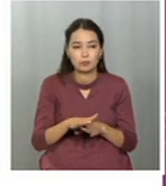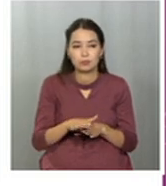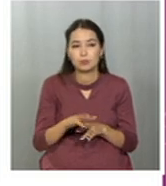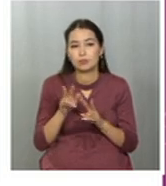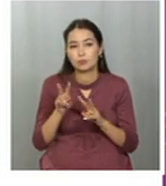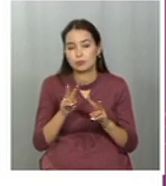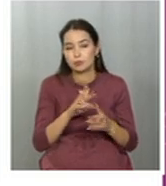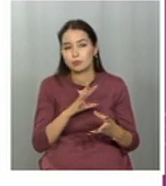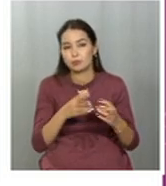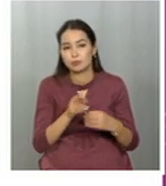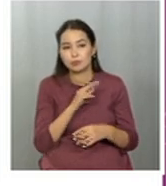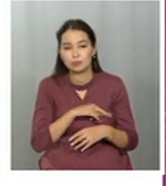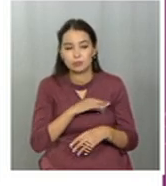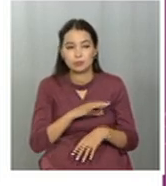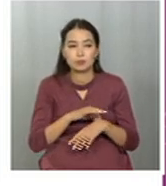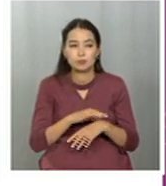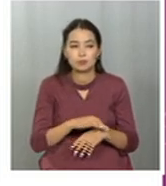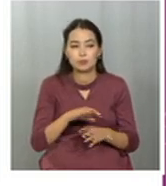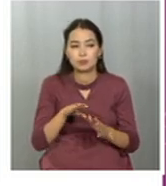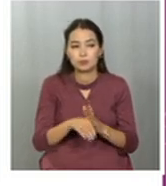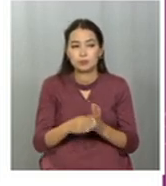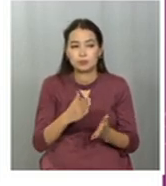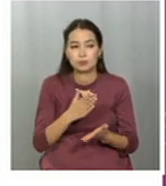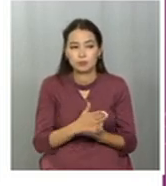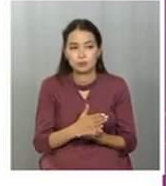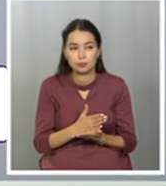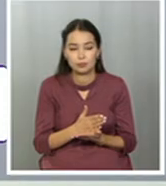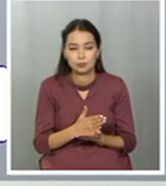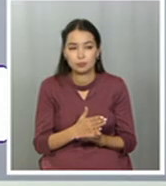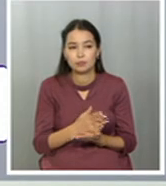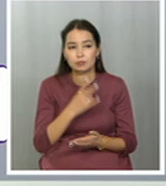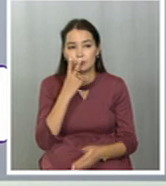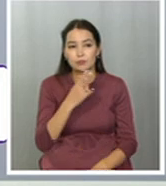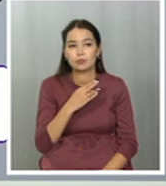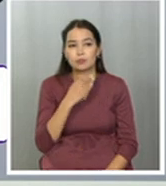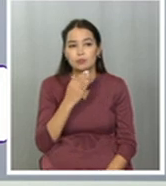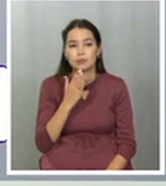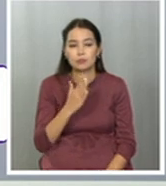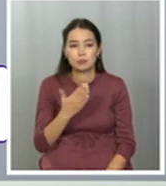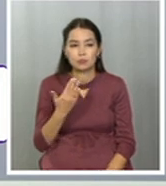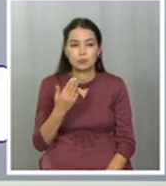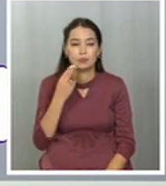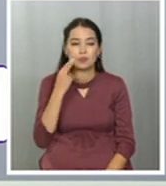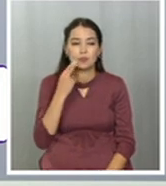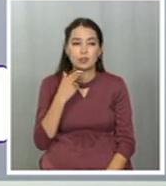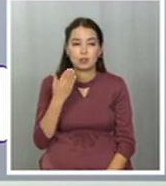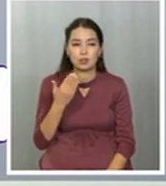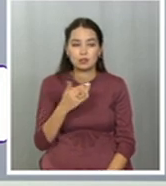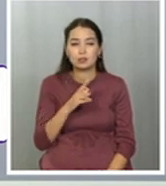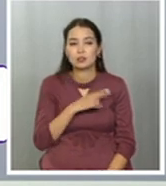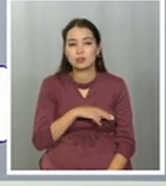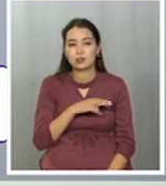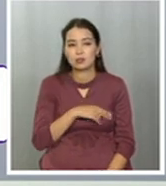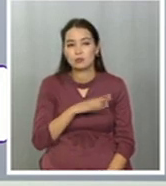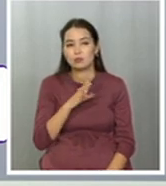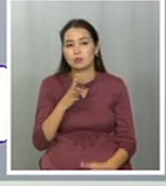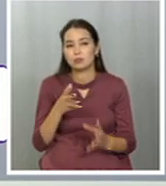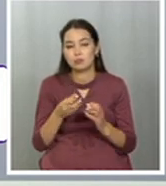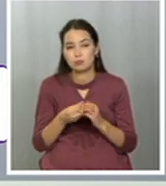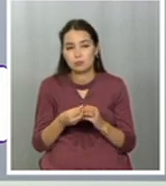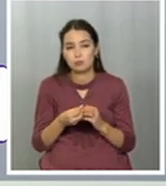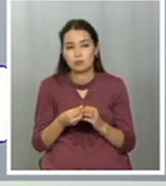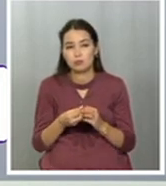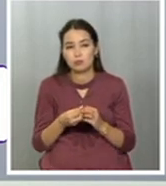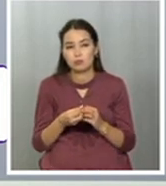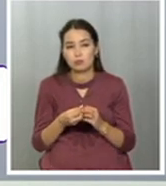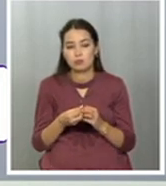жасауға қауқарсыз. Яғни көріп отырғанымыздай, Қытай тарапынан су ресурстарына деген сұраныс өте жоғары екен.